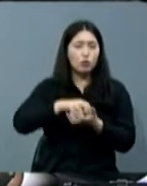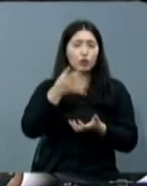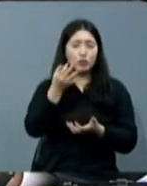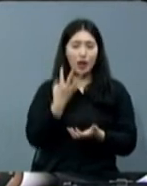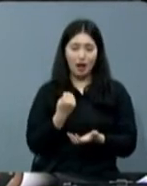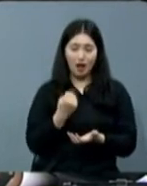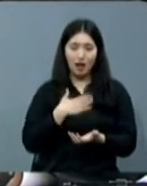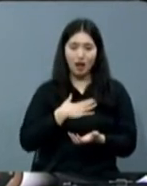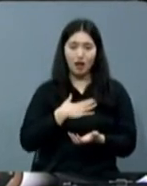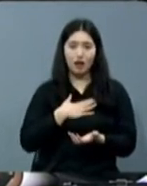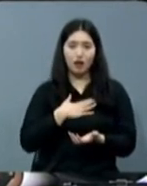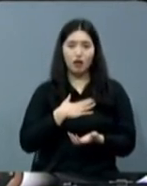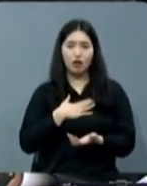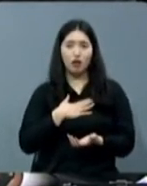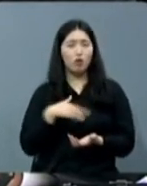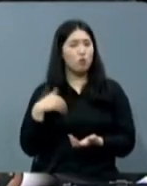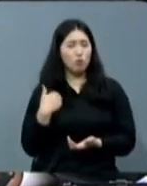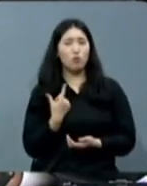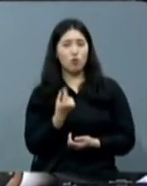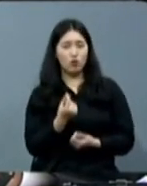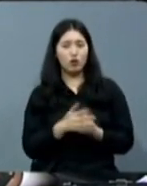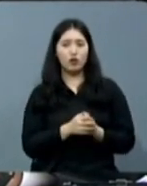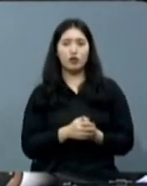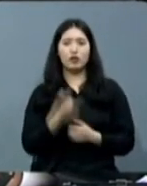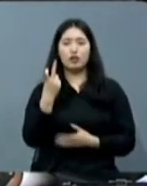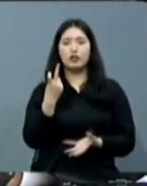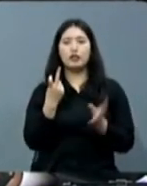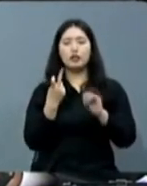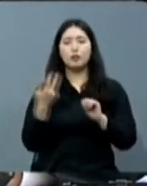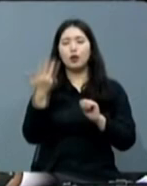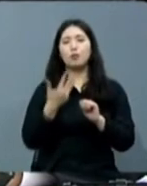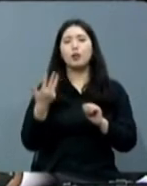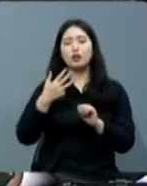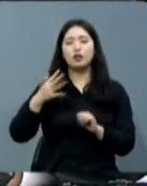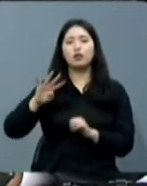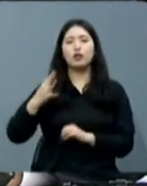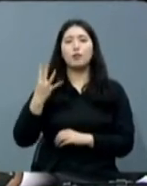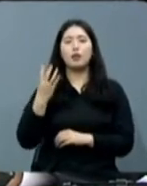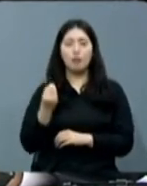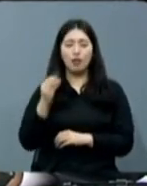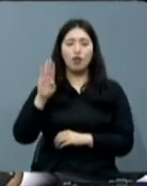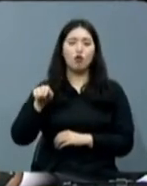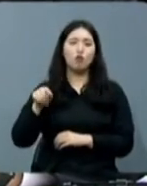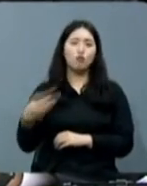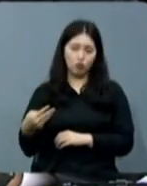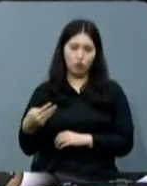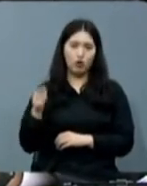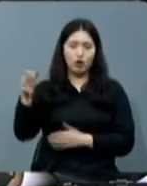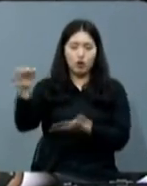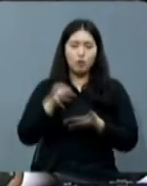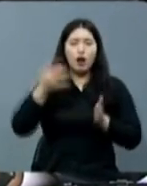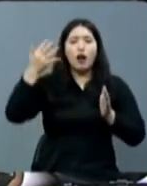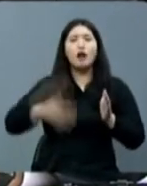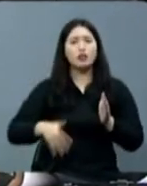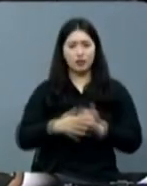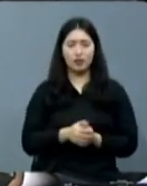줄 아십니까? 그거 잘 모르시죠? 네네. 12억 8,400만 불입니다. 이 못 받은 돈이에요. 네.